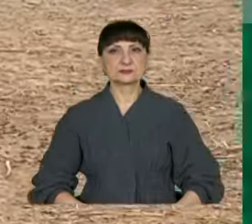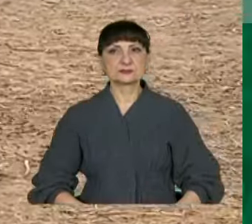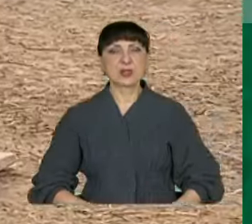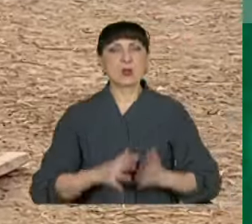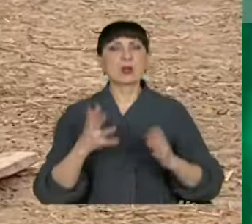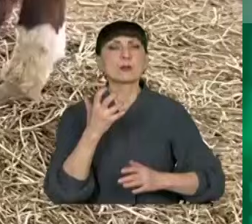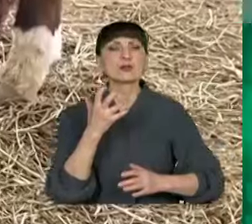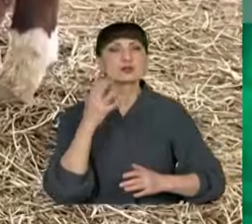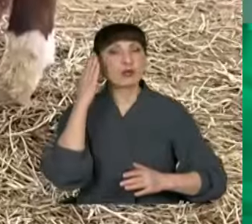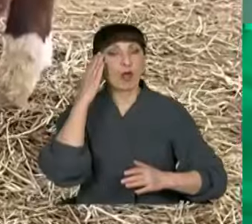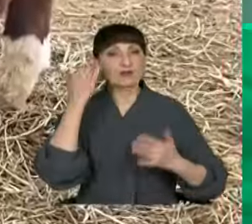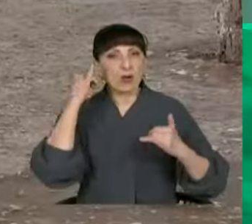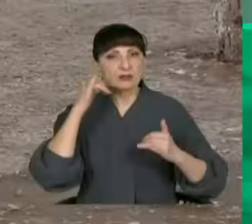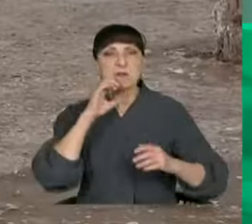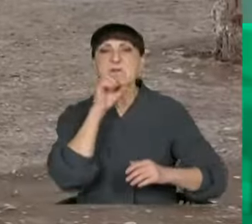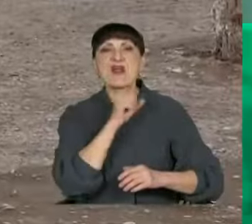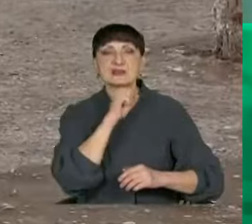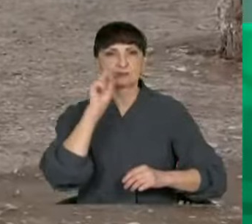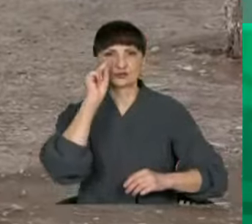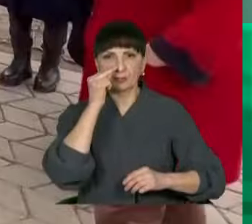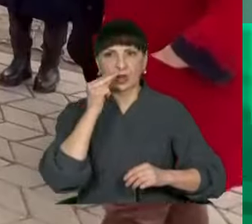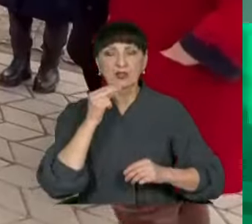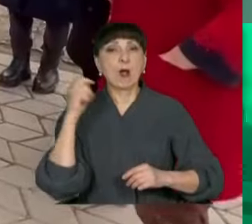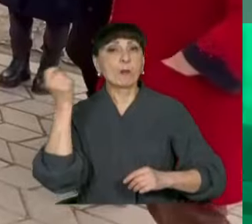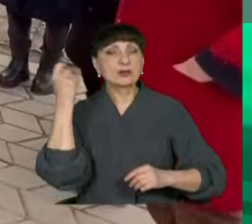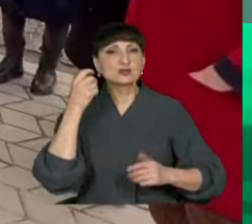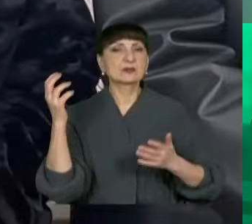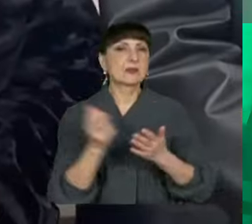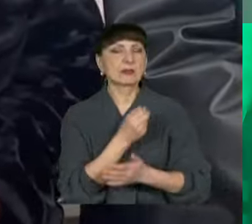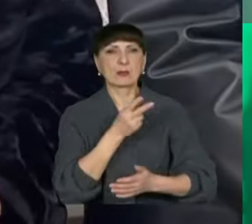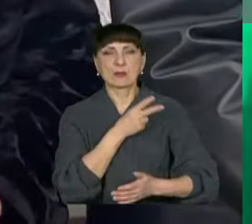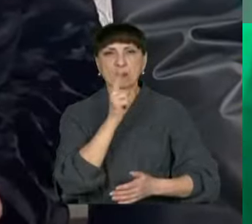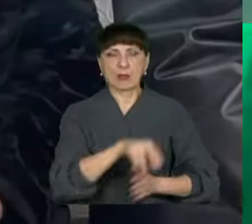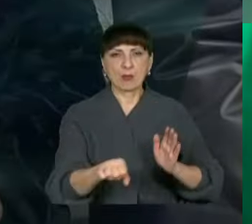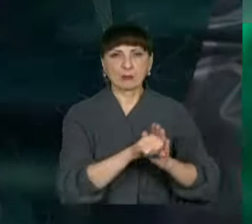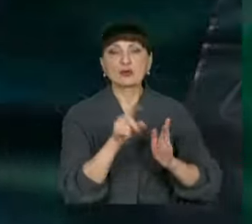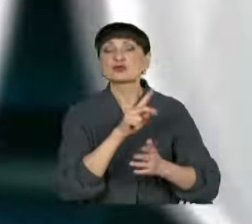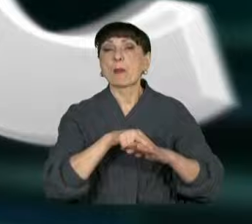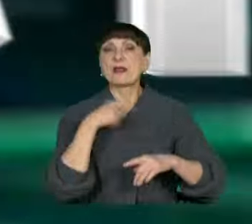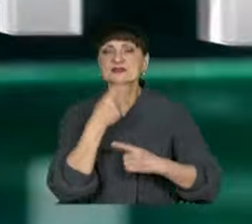Более 500 голов скота похитили в Шымкенте. Пастух найден мертвым, что говорят в полиции.